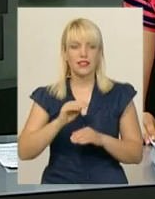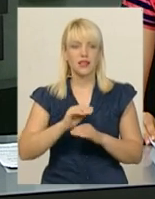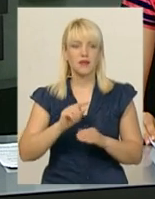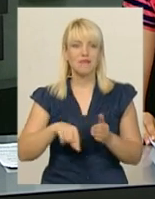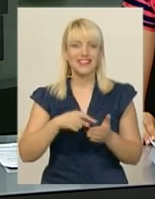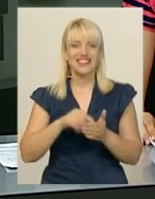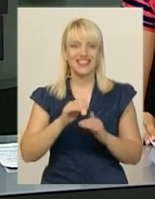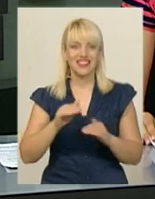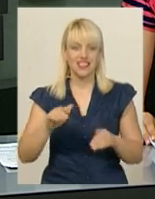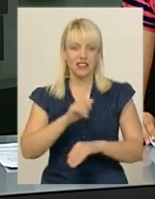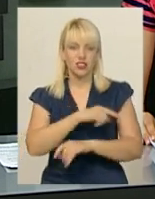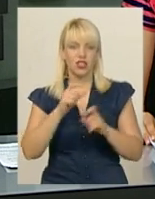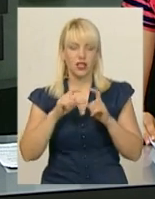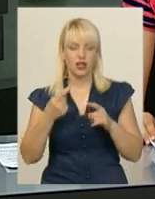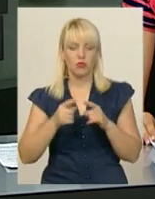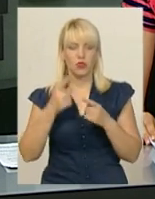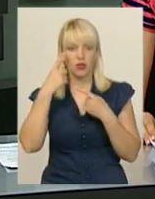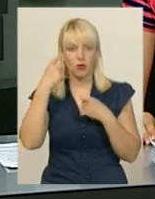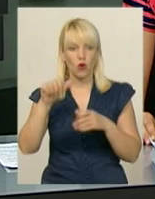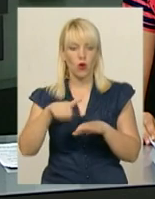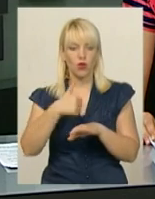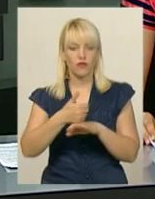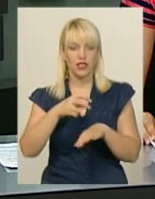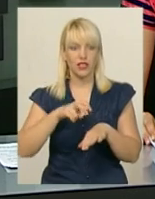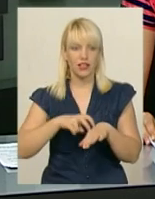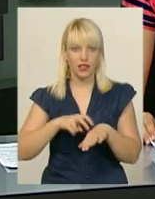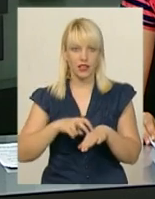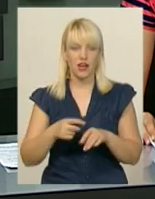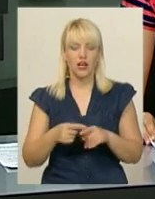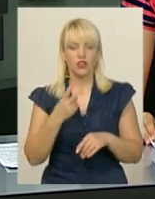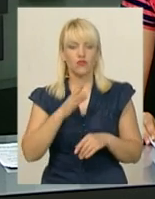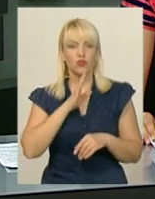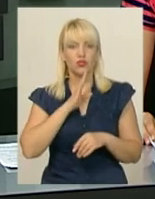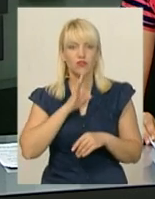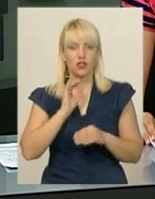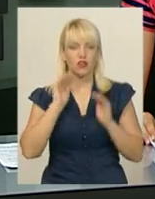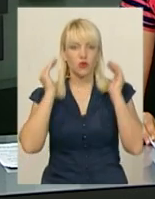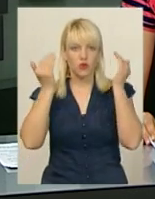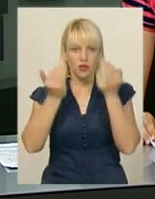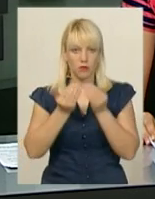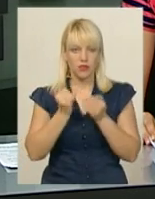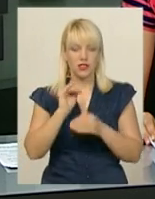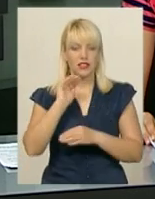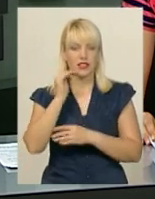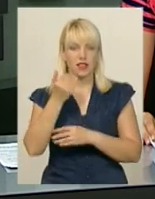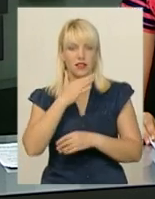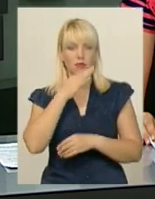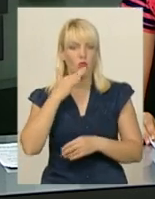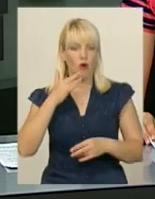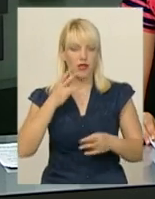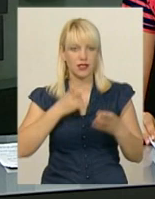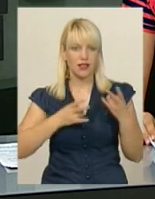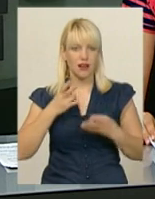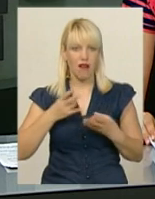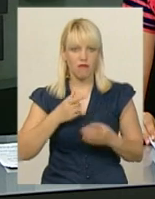лікарні. Про це повідомила головний лікар Наталія Зимак-Закутня. Двоє дівчаток у реанімації, зокрема і дитина з політравмами. Її